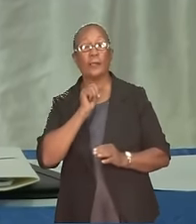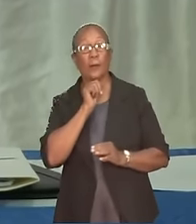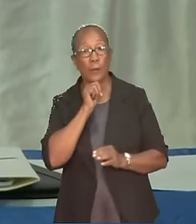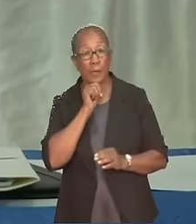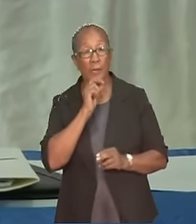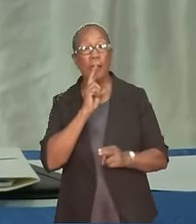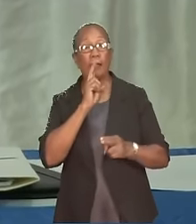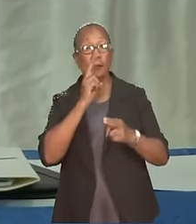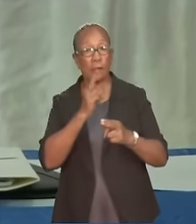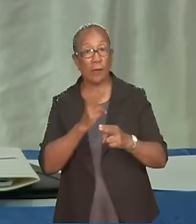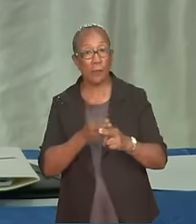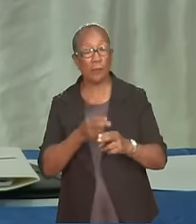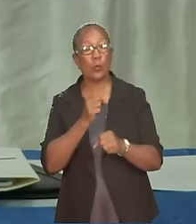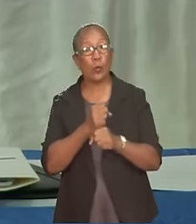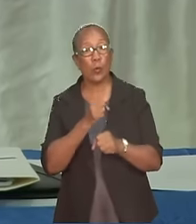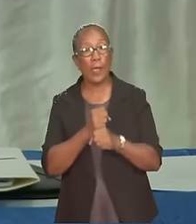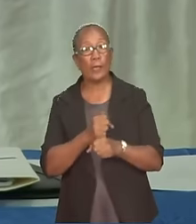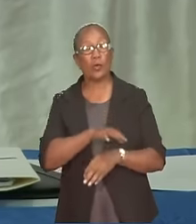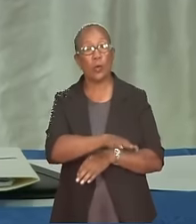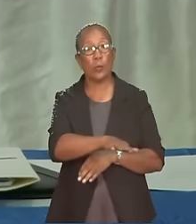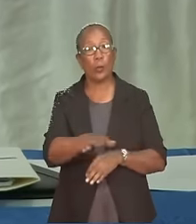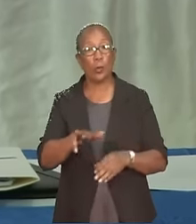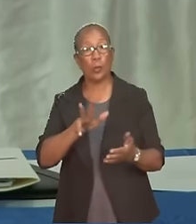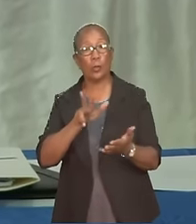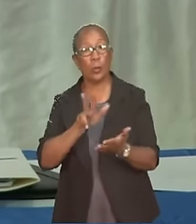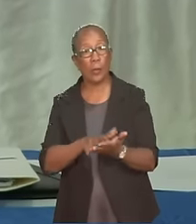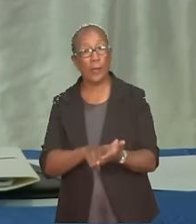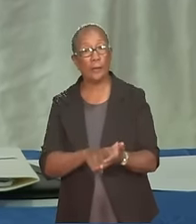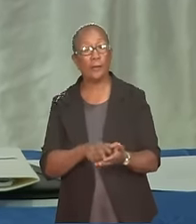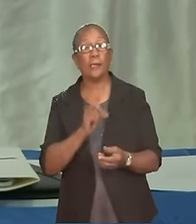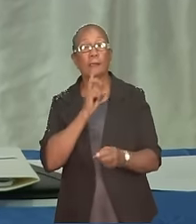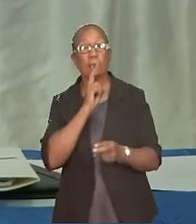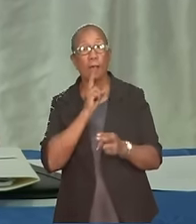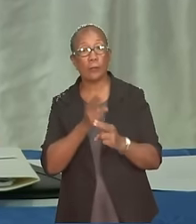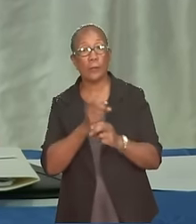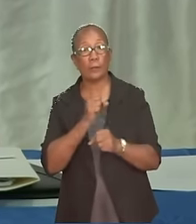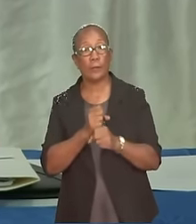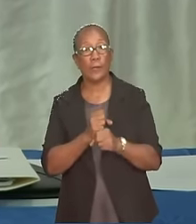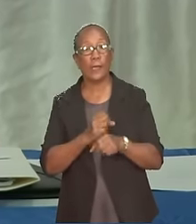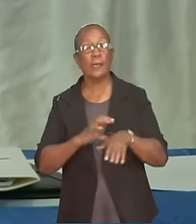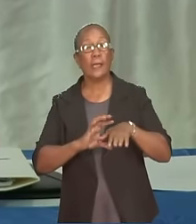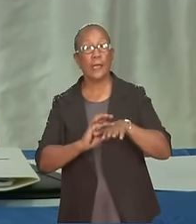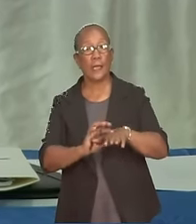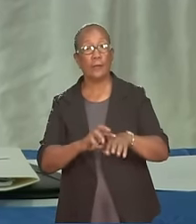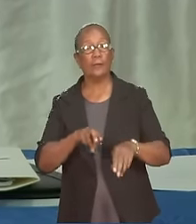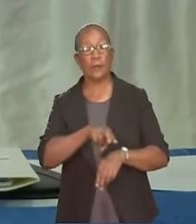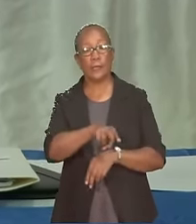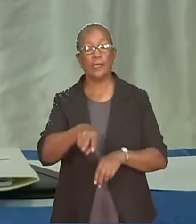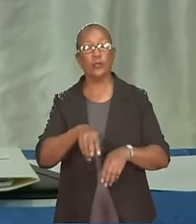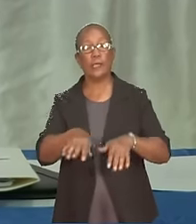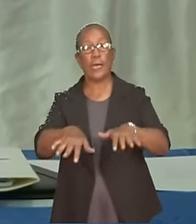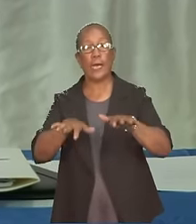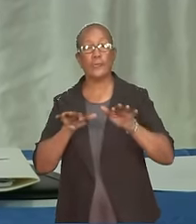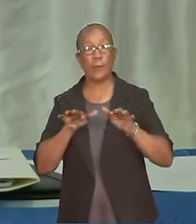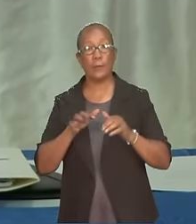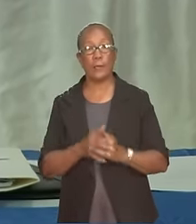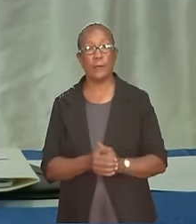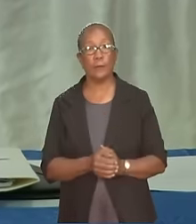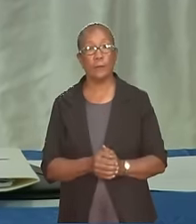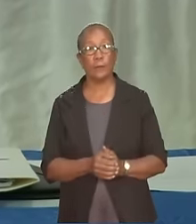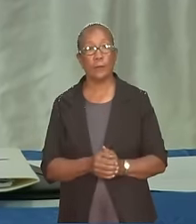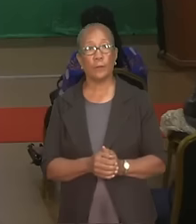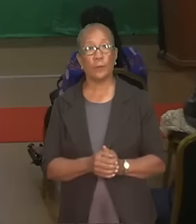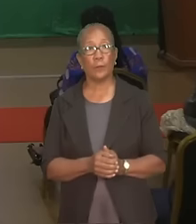we wet op grondrechten gaan goedkeuren. Dat is de afspraak die we hebben met de leiding van de Nationale Assemblée. Heb je alle